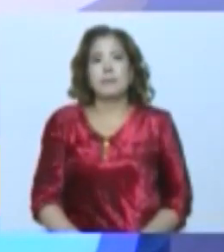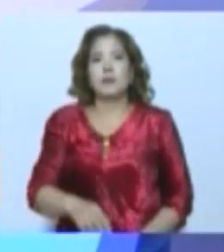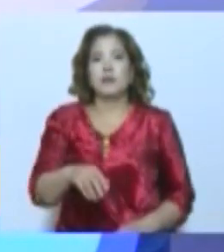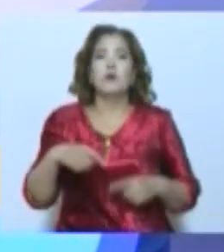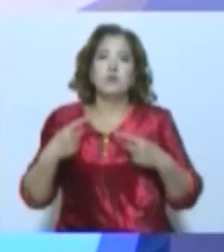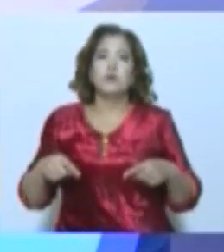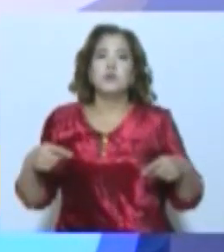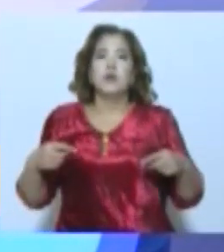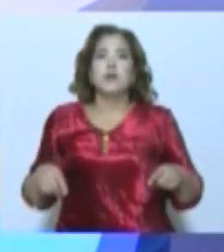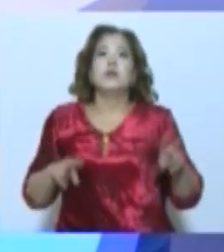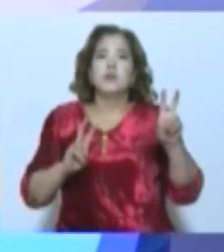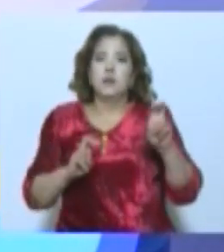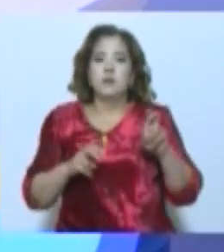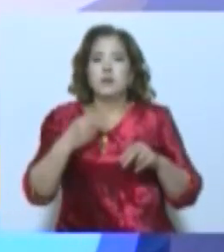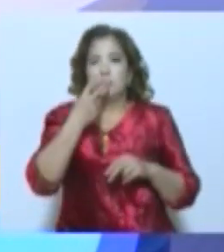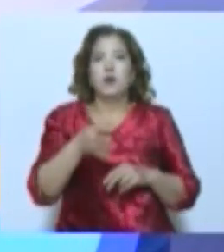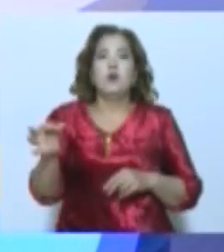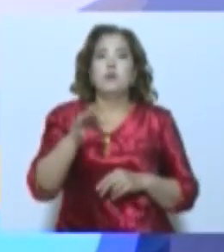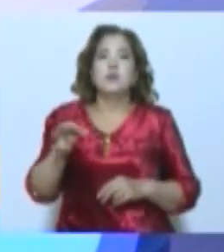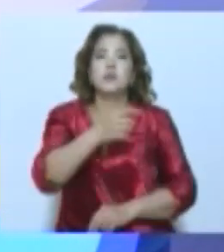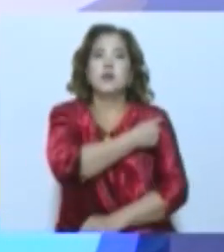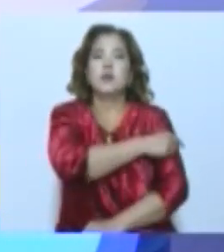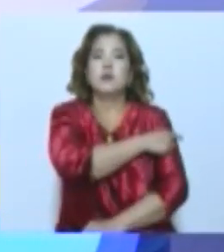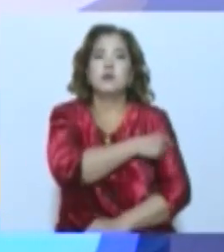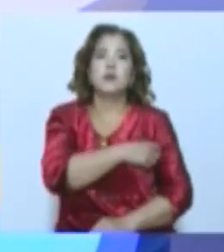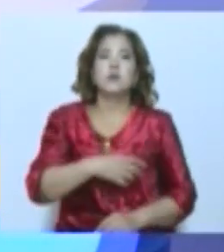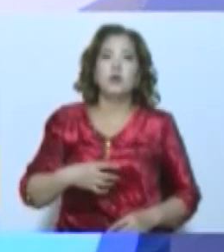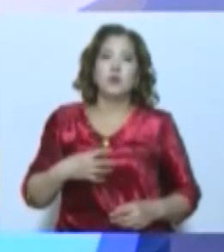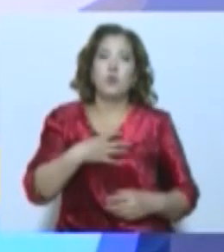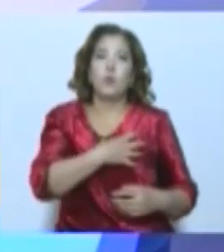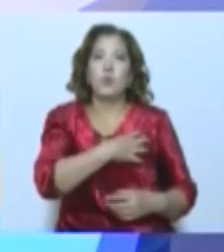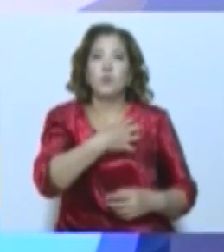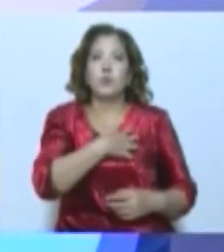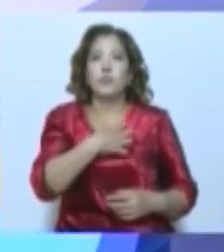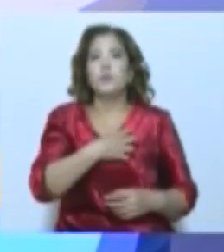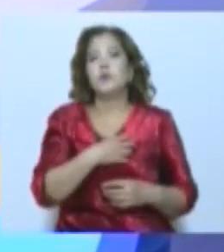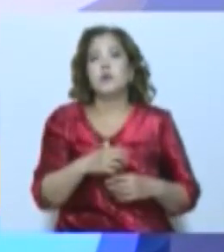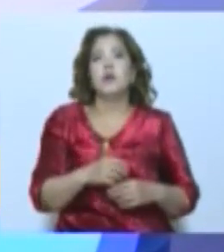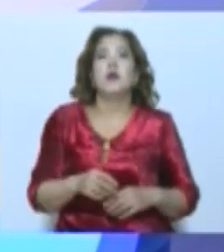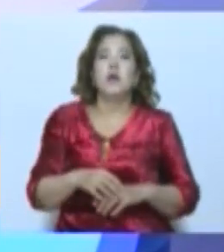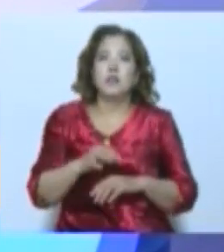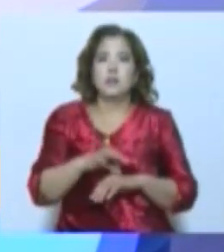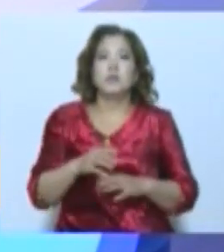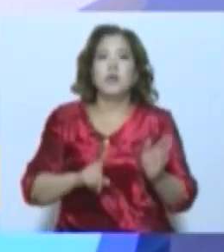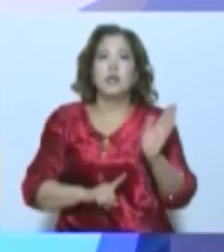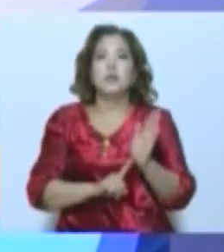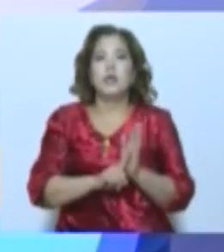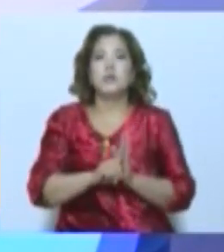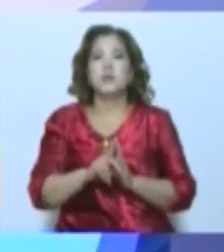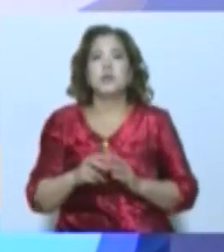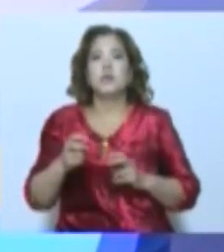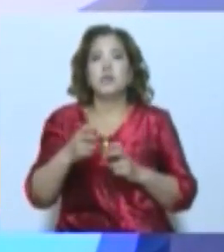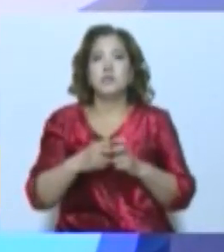Өзгеде тақырыпқа ойсамыз. Облыста ауруханада өкпе артериясының тромбоэмболиясына алғаш рет ота жасалды. Көп жағдайда